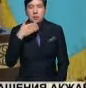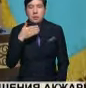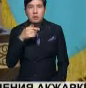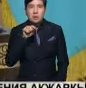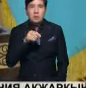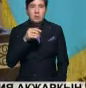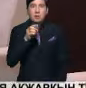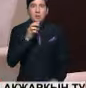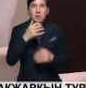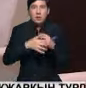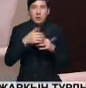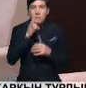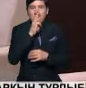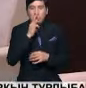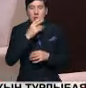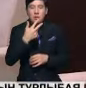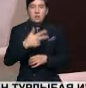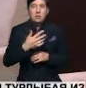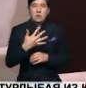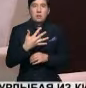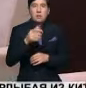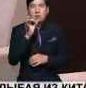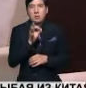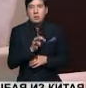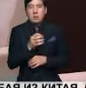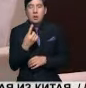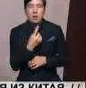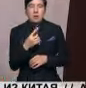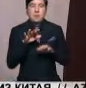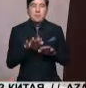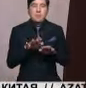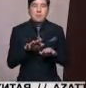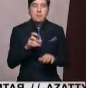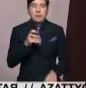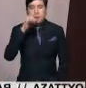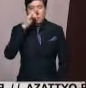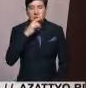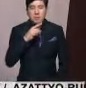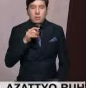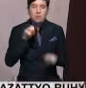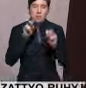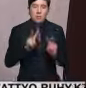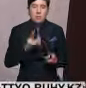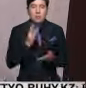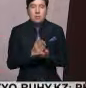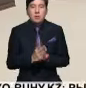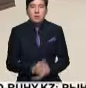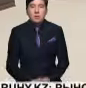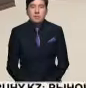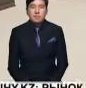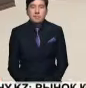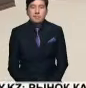средней заработной платы почти на 35% делает Казахстан одной из привлекательных стран для IT-специалистов в регионе.